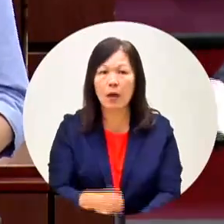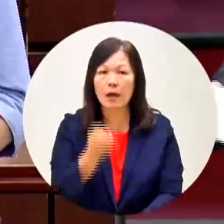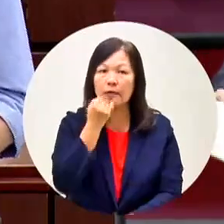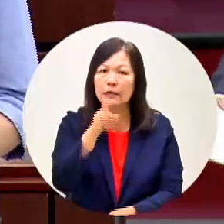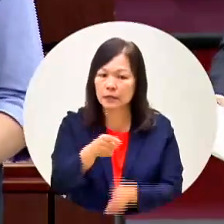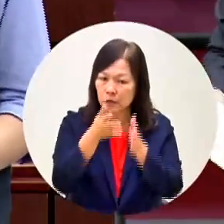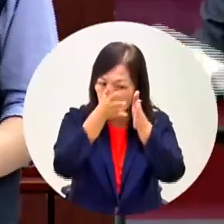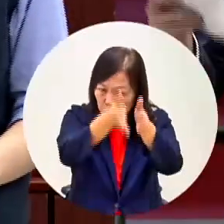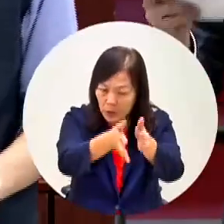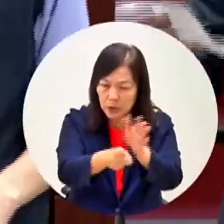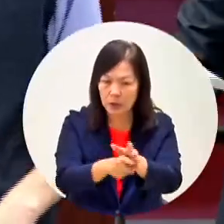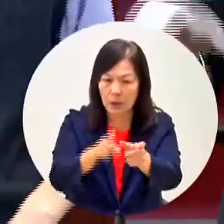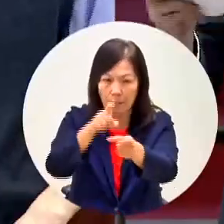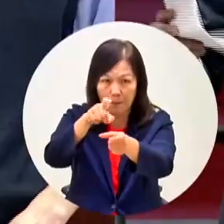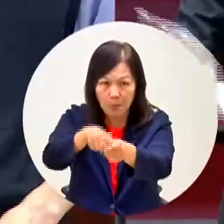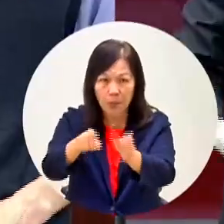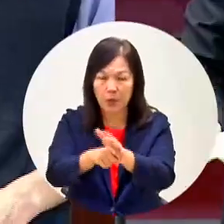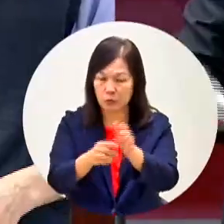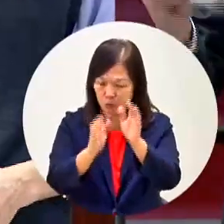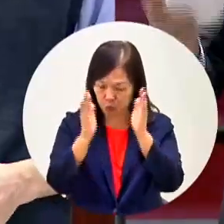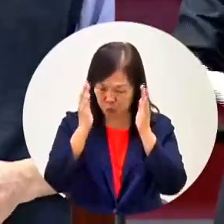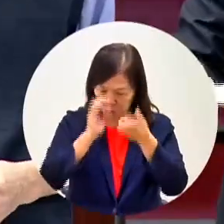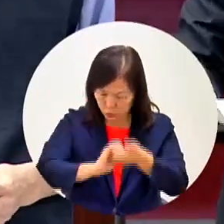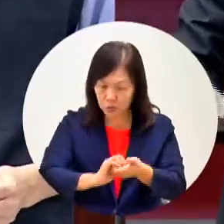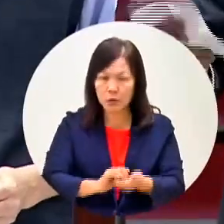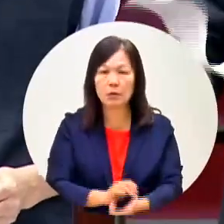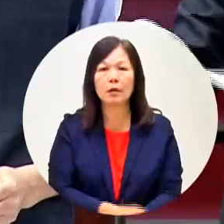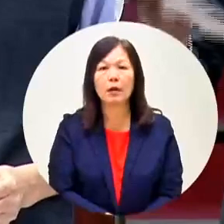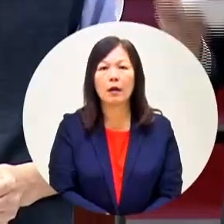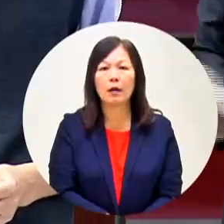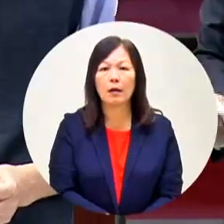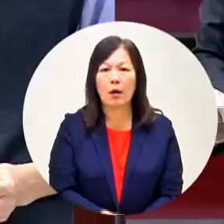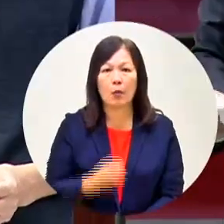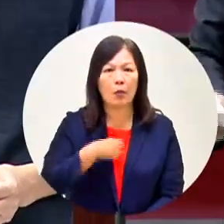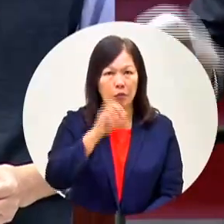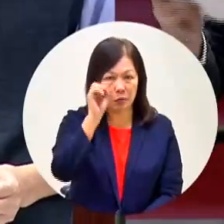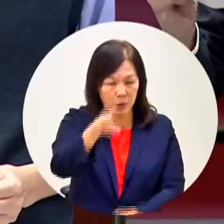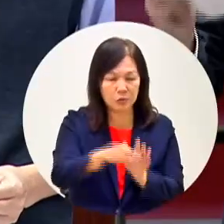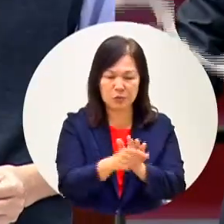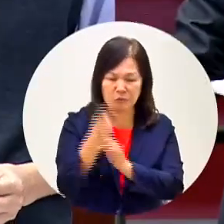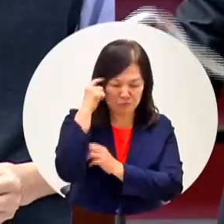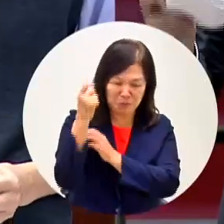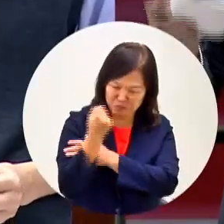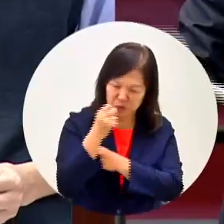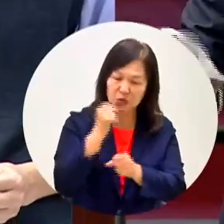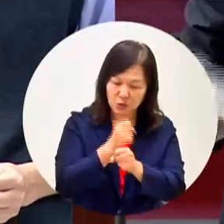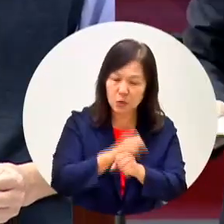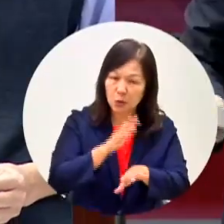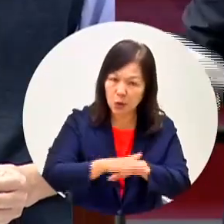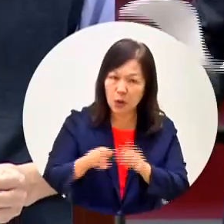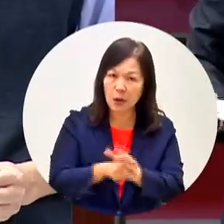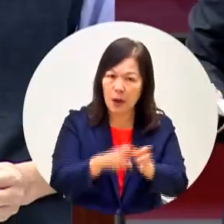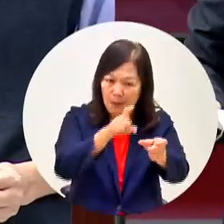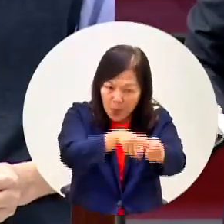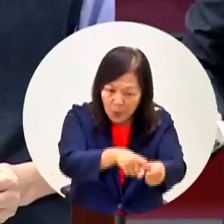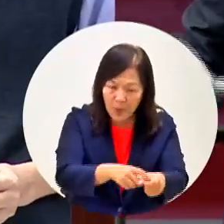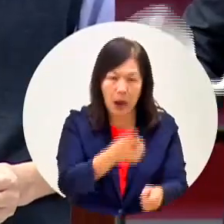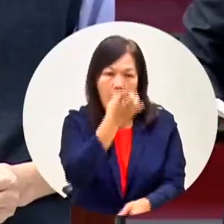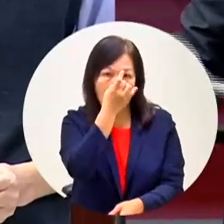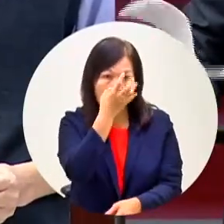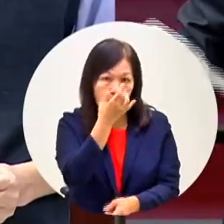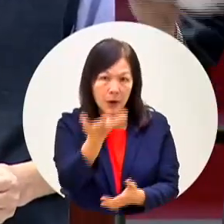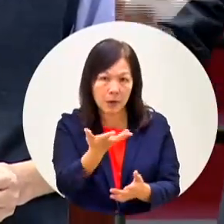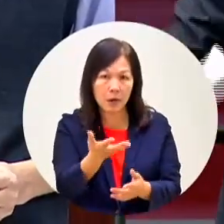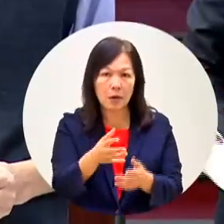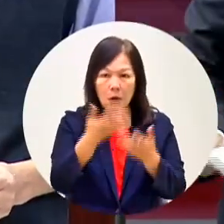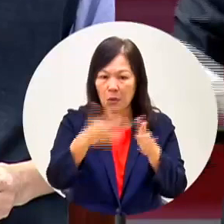好，我知道了，我知道市长愿意拼愿意做，但是目标定不出来， 所以为什么现在很多市民会产生疑虑，就是说